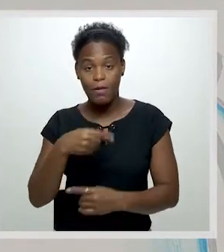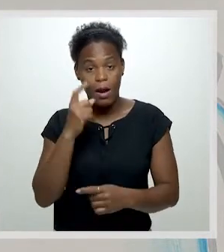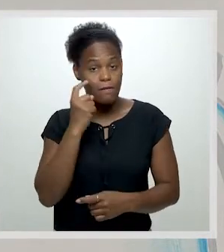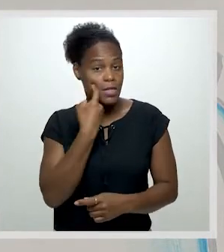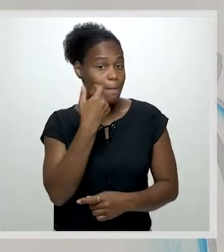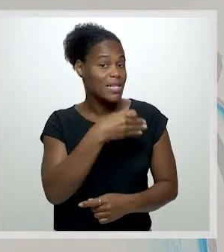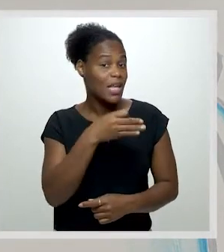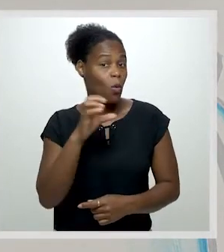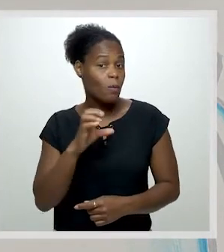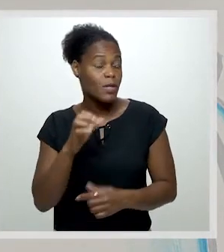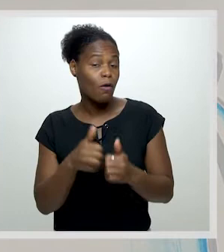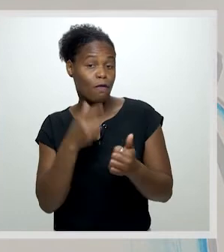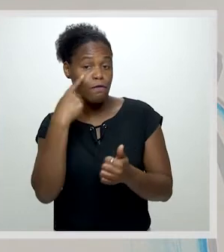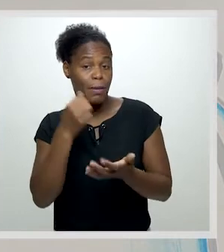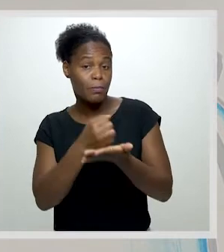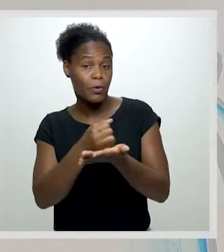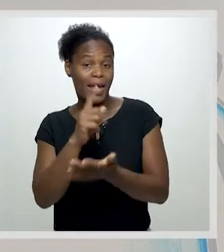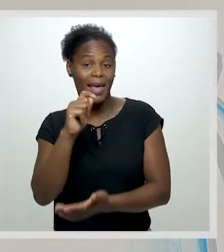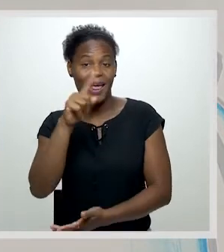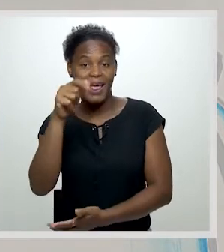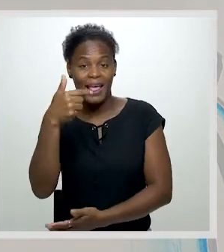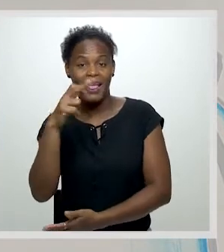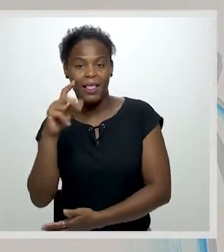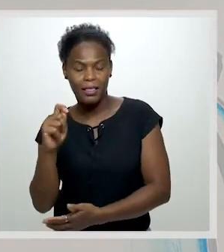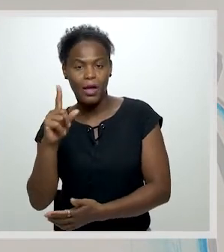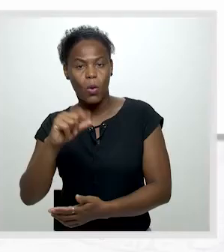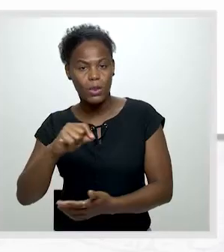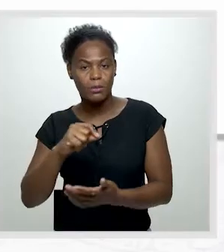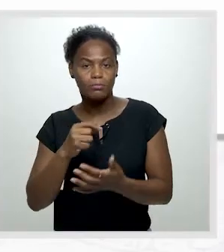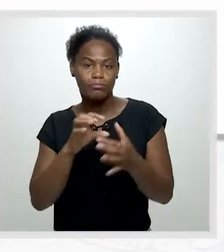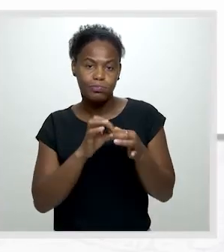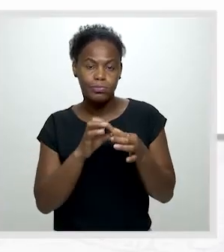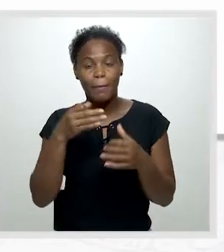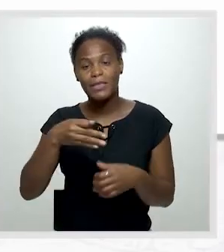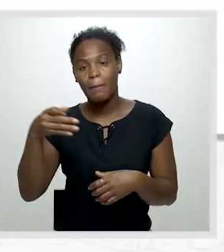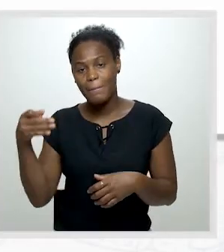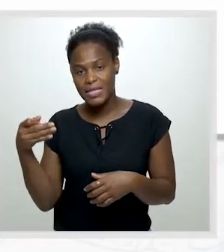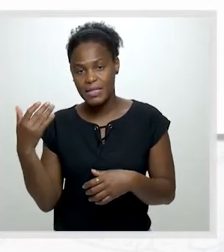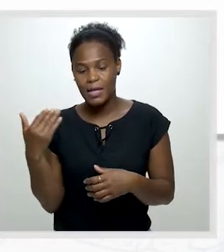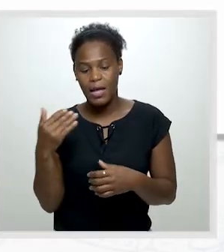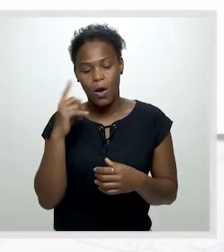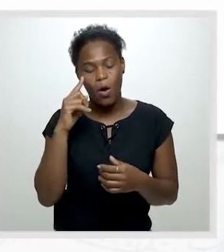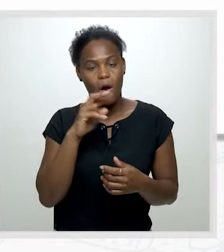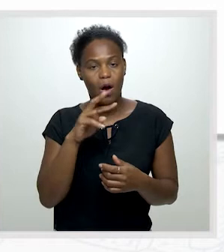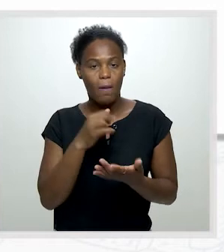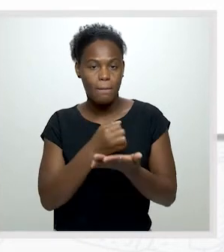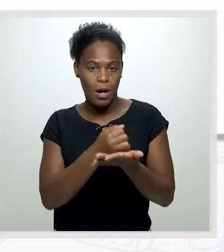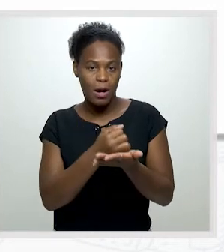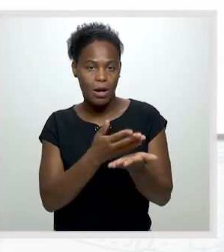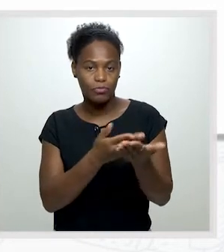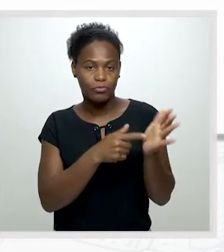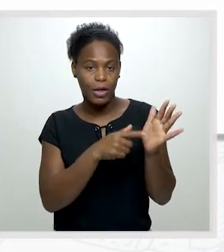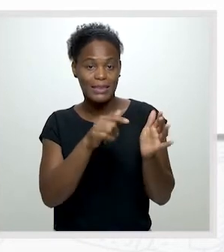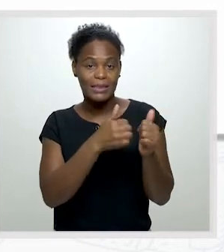passé composé avec l'auxiliaire être et l'accord du participe passé. Et comme support de référence, vous aurez